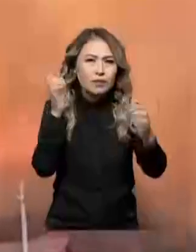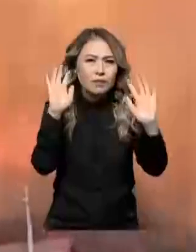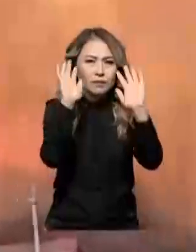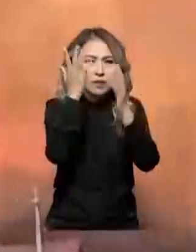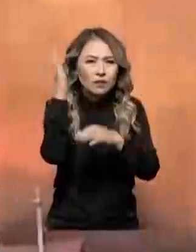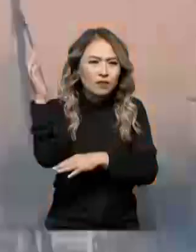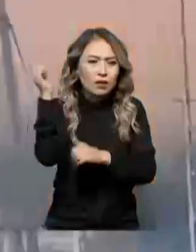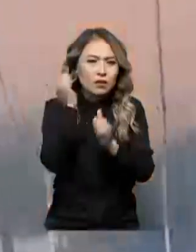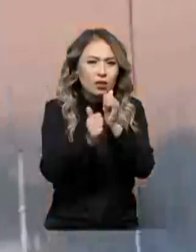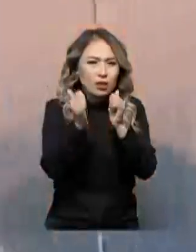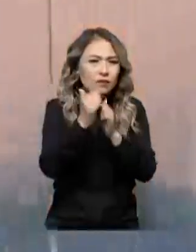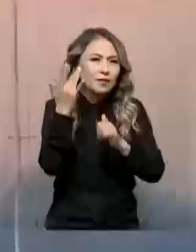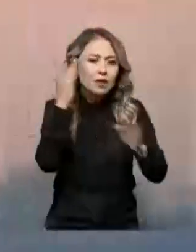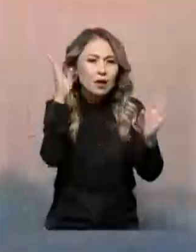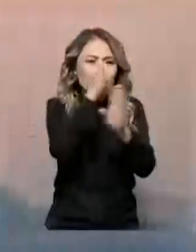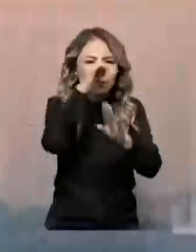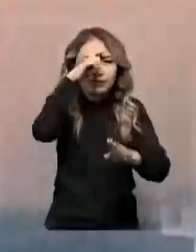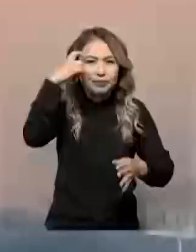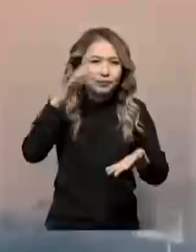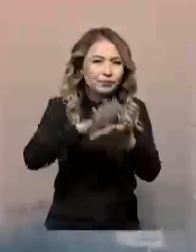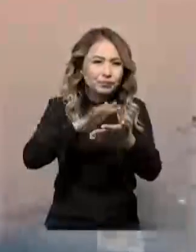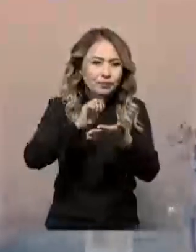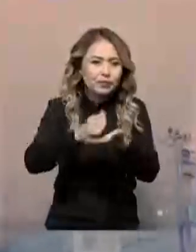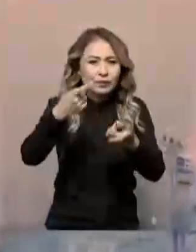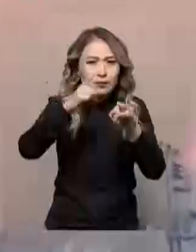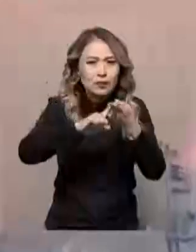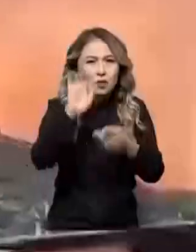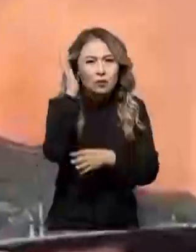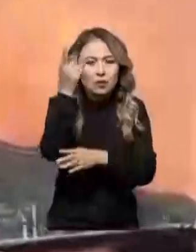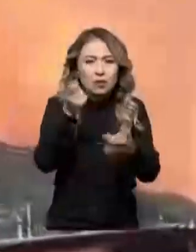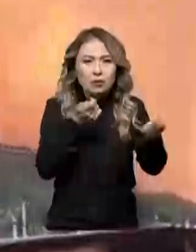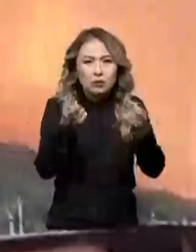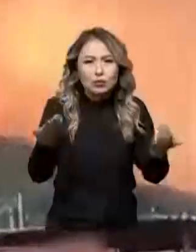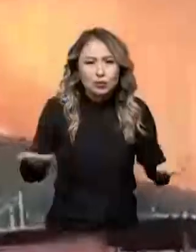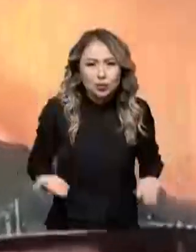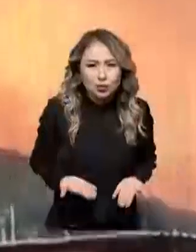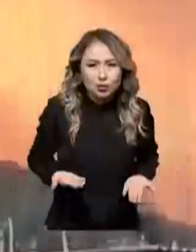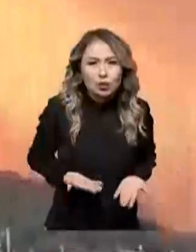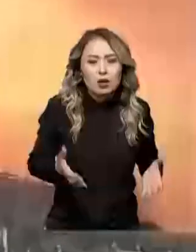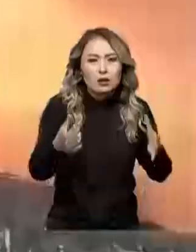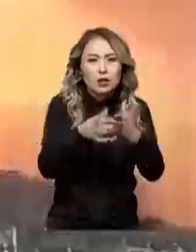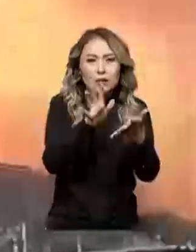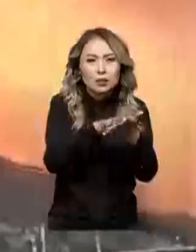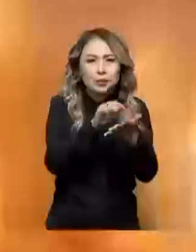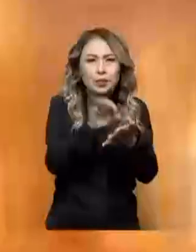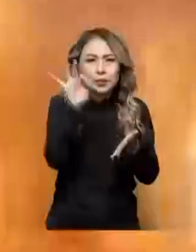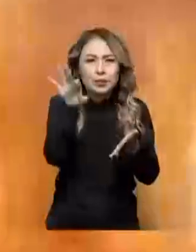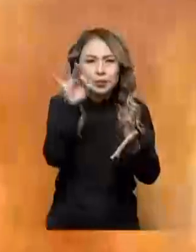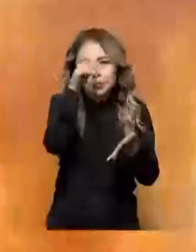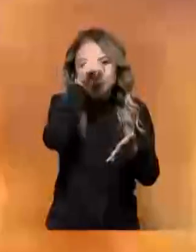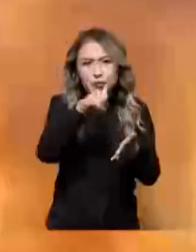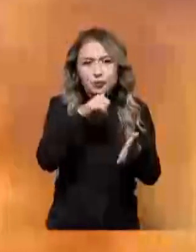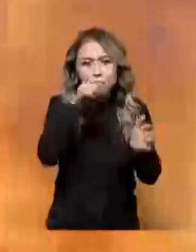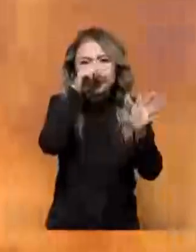өртінің жиілеуін ауа райының күрт ысуынан дейді. Жағдайға байланысты жергілікті орман басқармасы тұрғындарға улы алқаптарға қазан айына